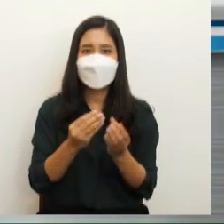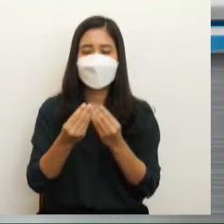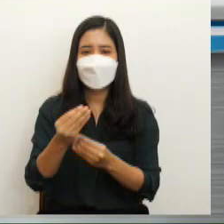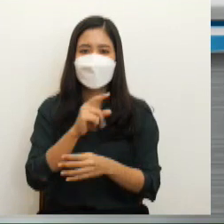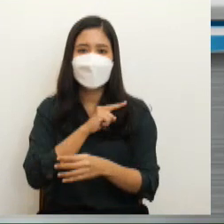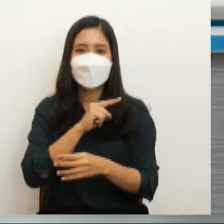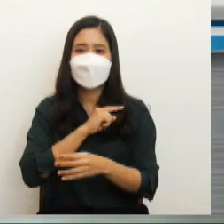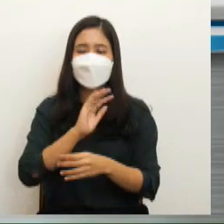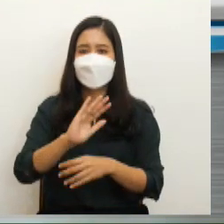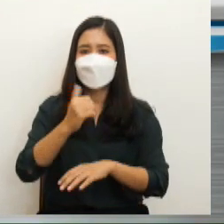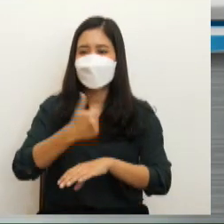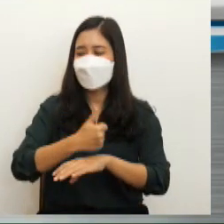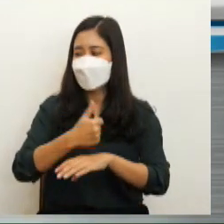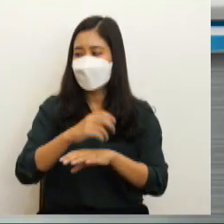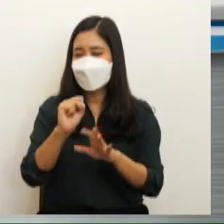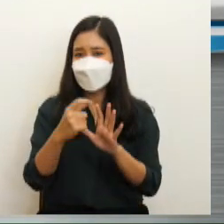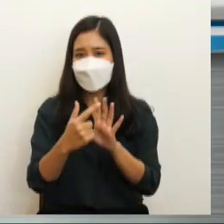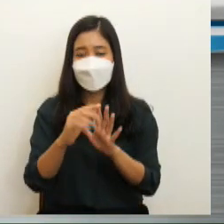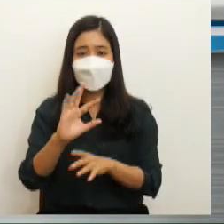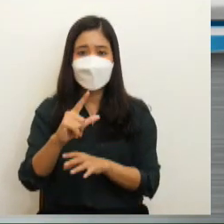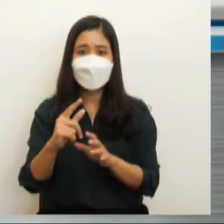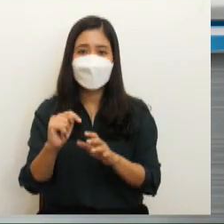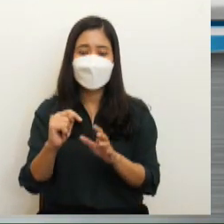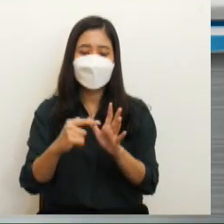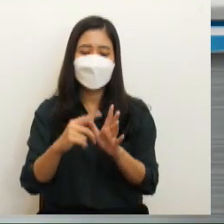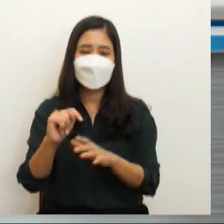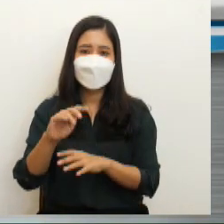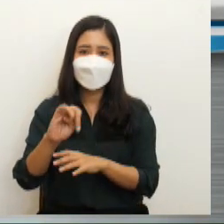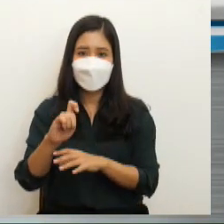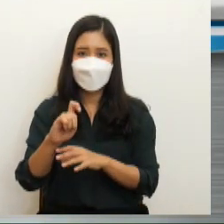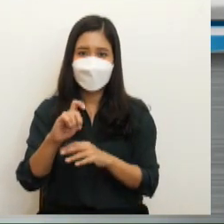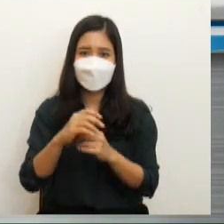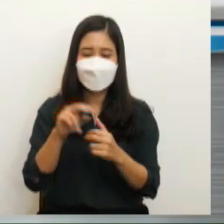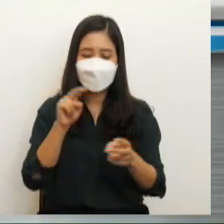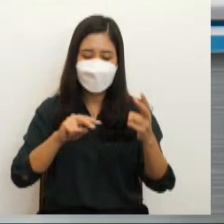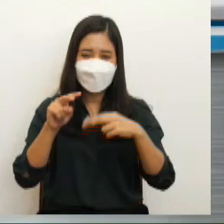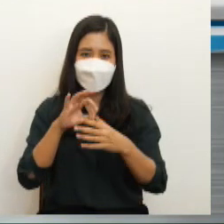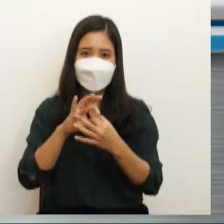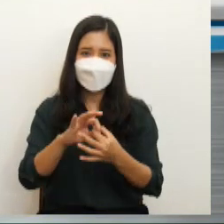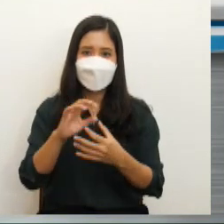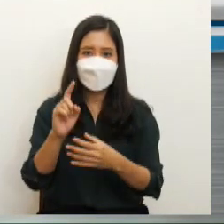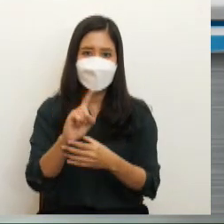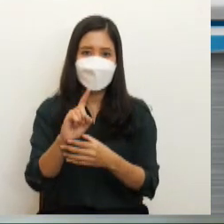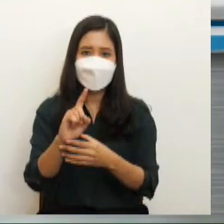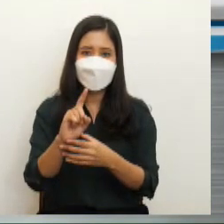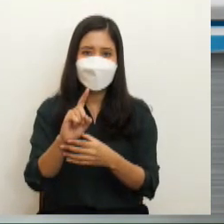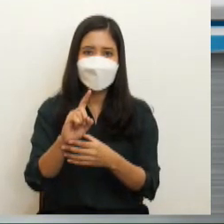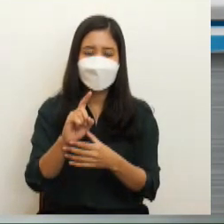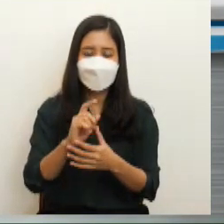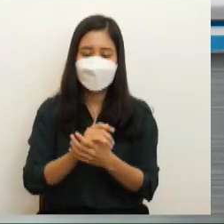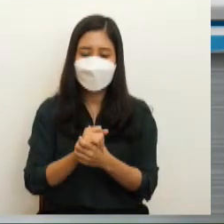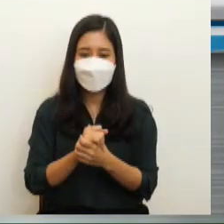คือท่านผอ.สุชาติบรรจงการนะคะผอ.โรงเรียนพิบูลประชาสรรค์ซึ่งทางเป็นคณะกรรมการศบค.ศท.ซึ่งทำหน้า